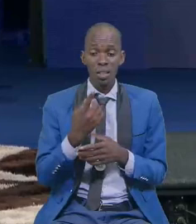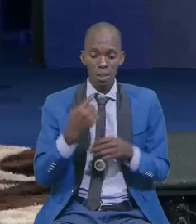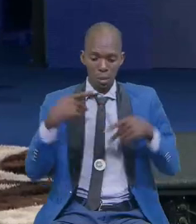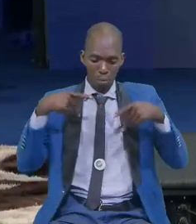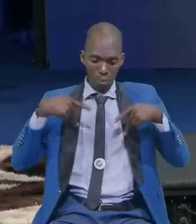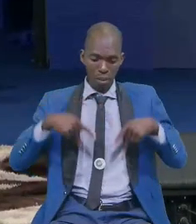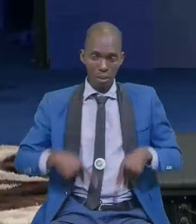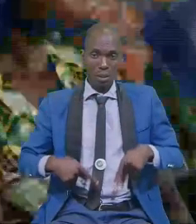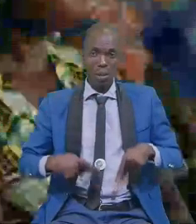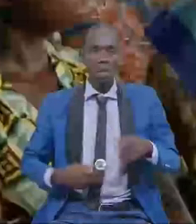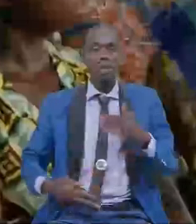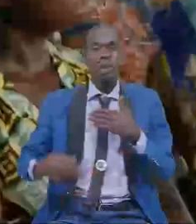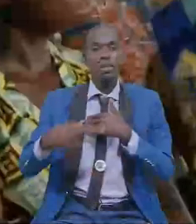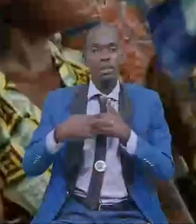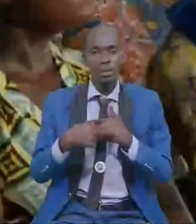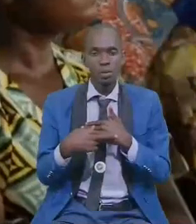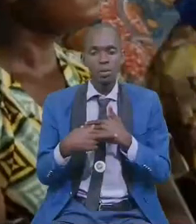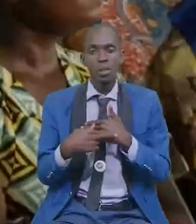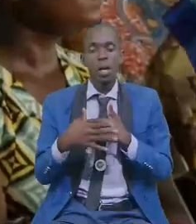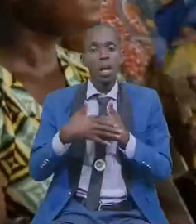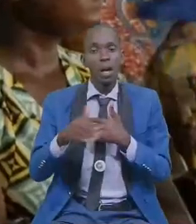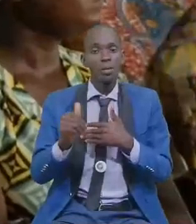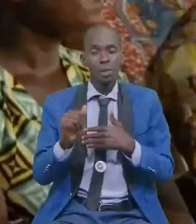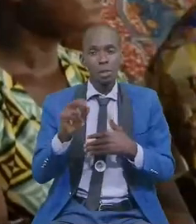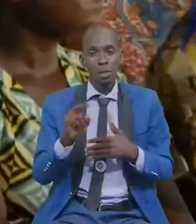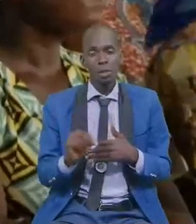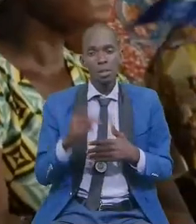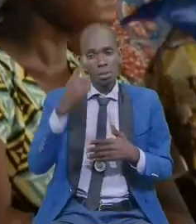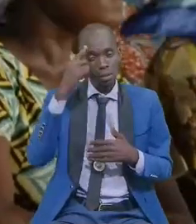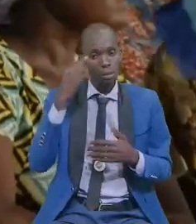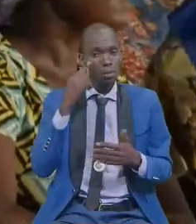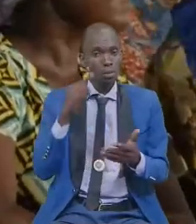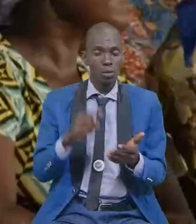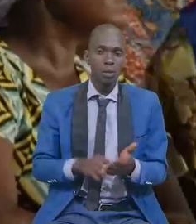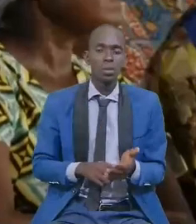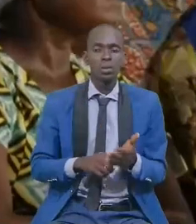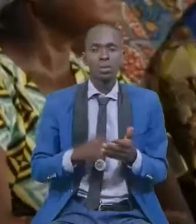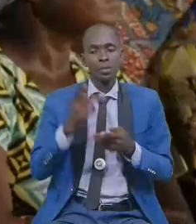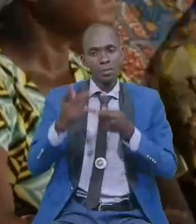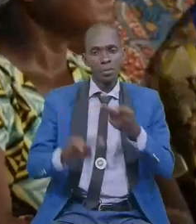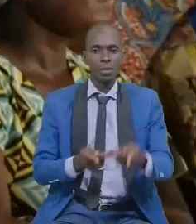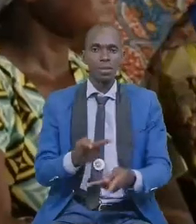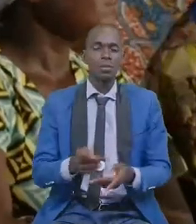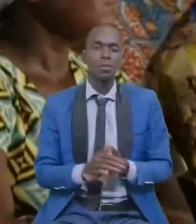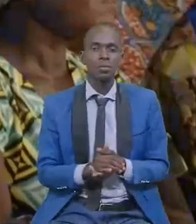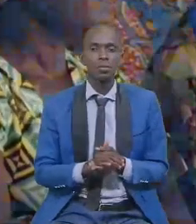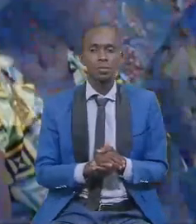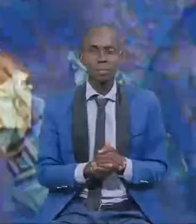La restauration personnelle après la visitation reconnue.